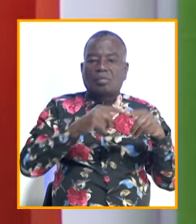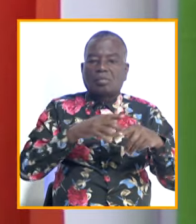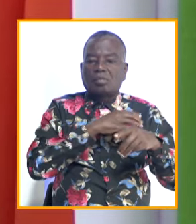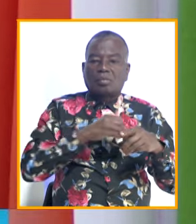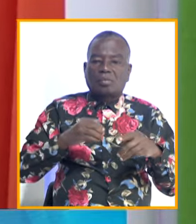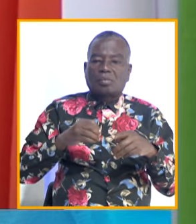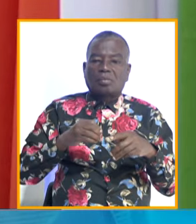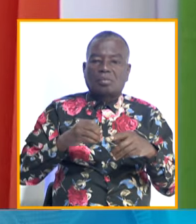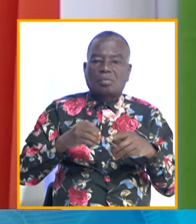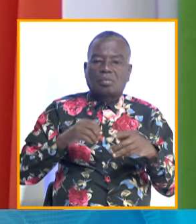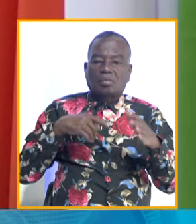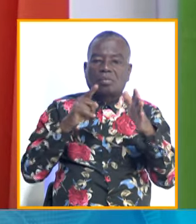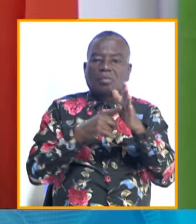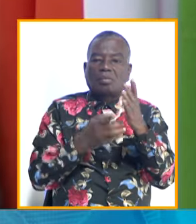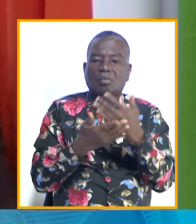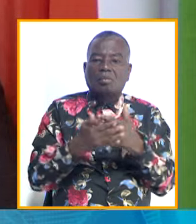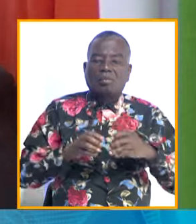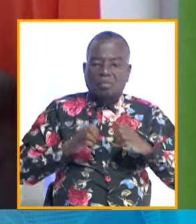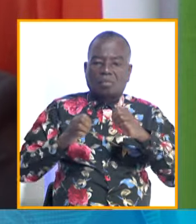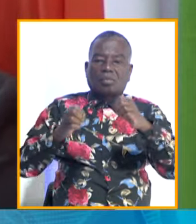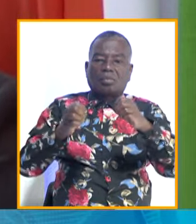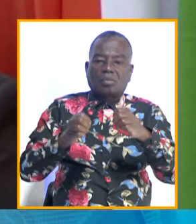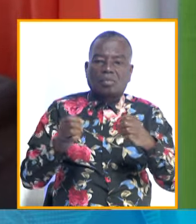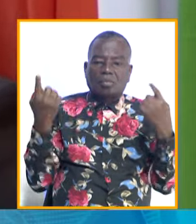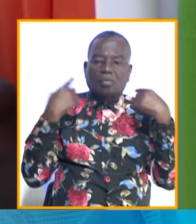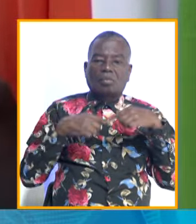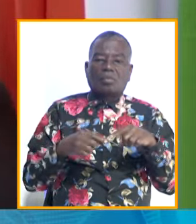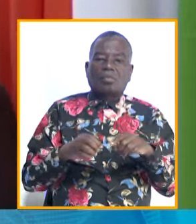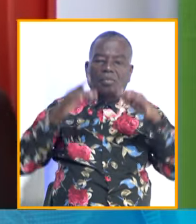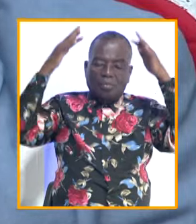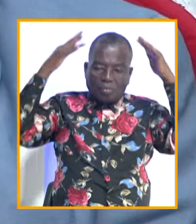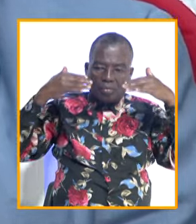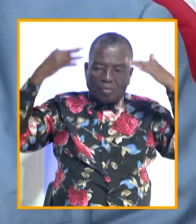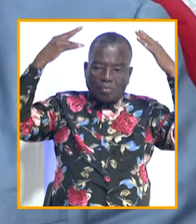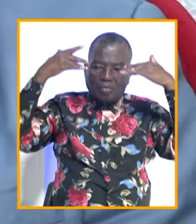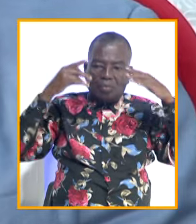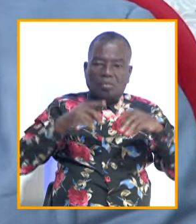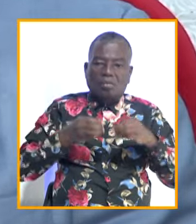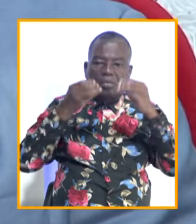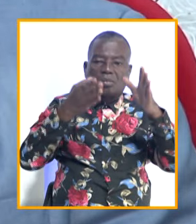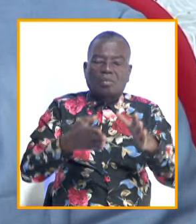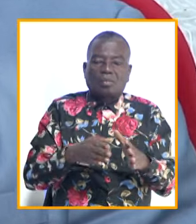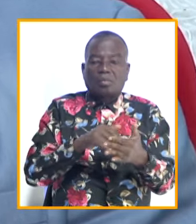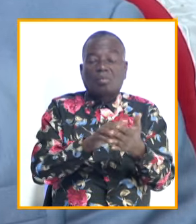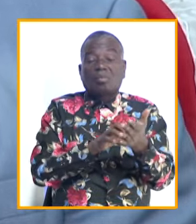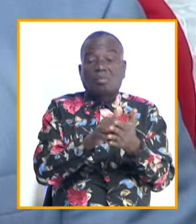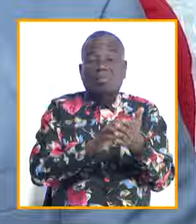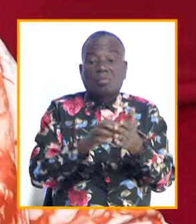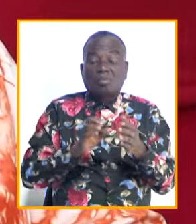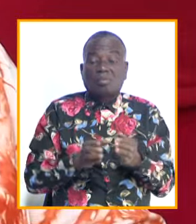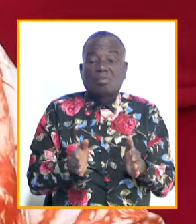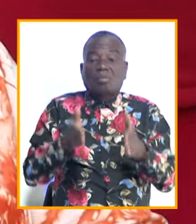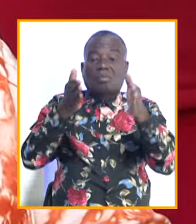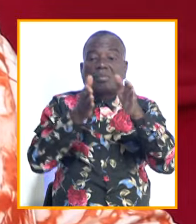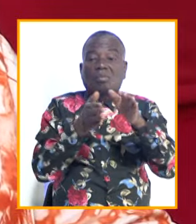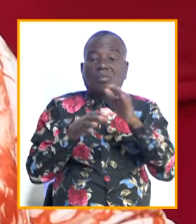nouvelles du pays, marquées par des effondrements d'immeubles lors des pluies diluviennes, mettent en évidence la précarité de l'immobilier en